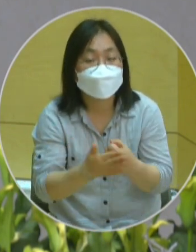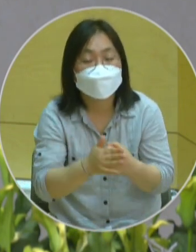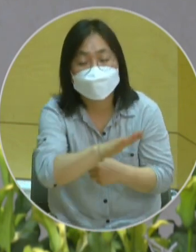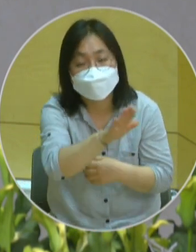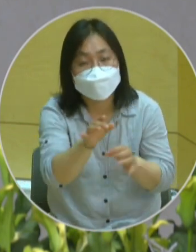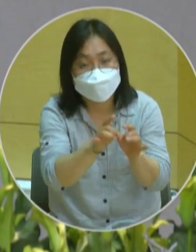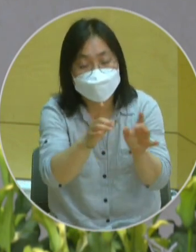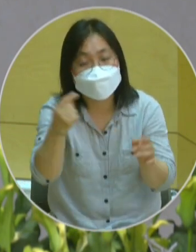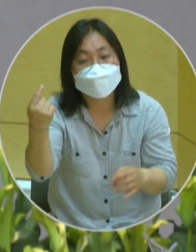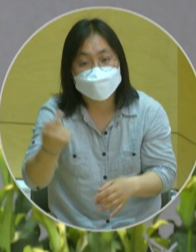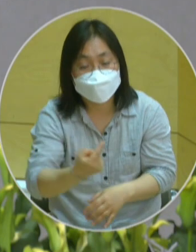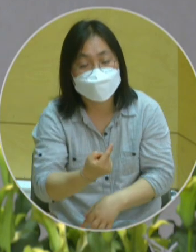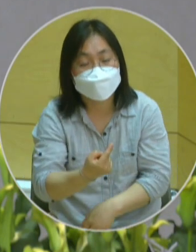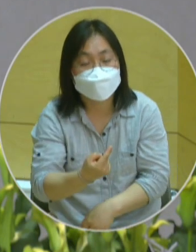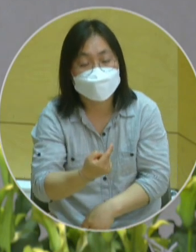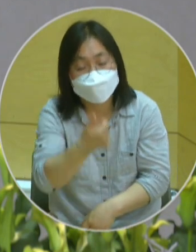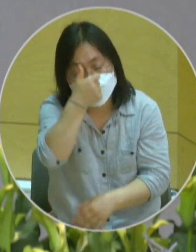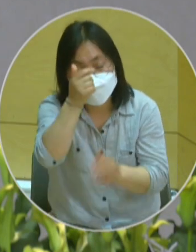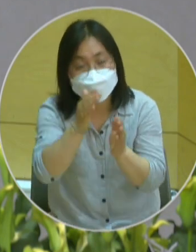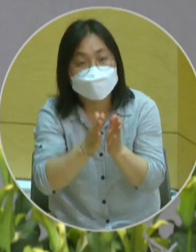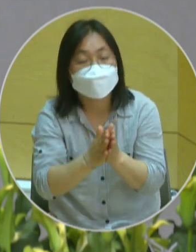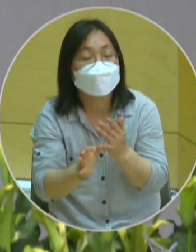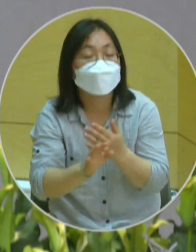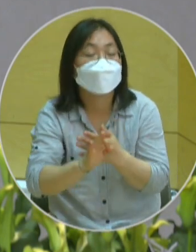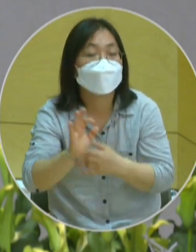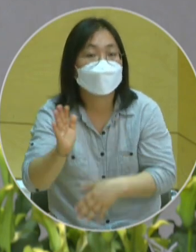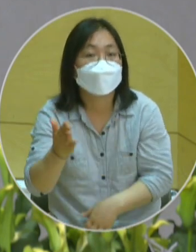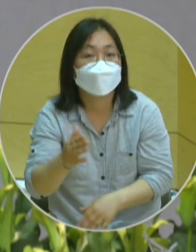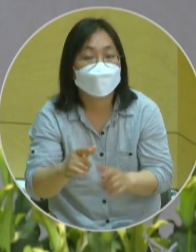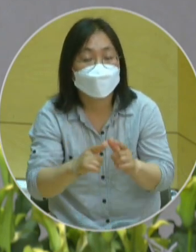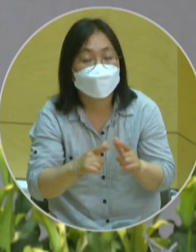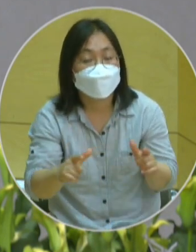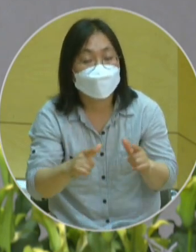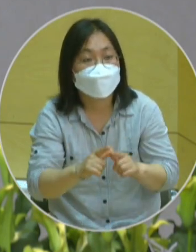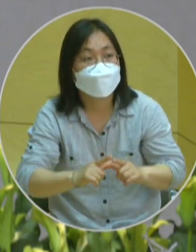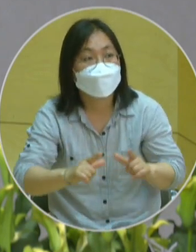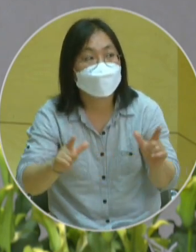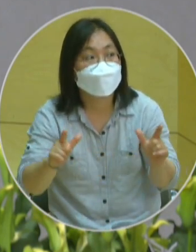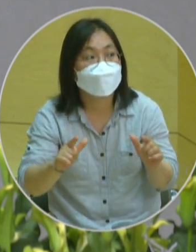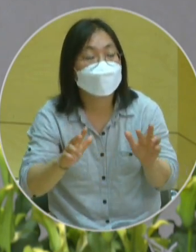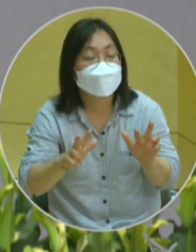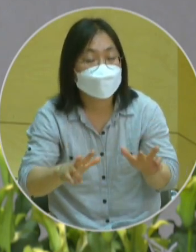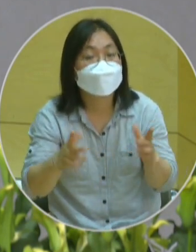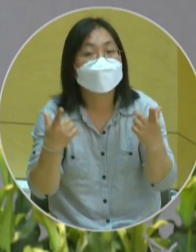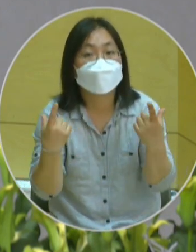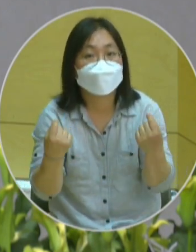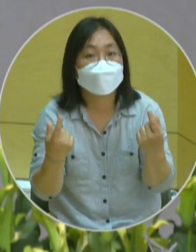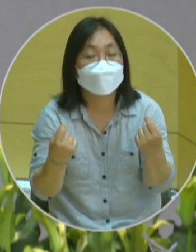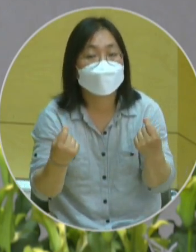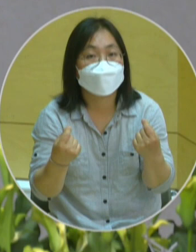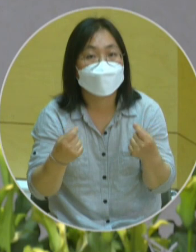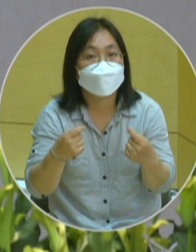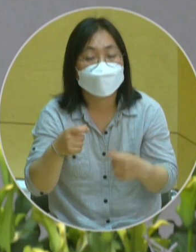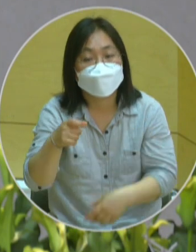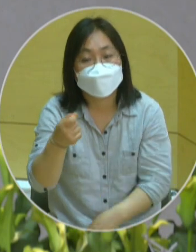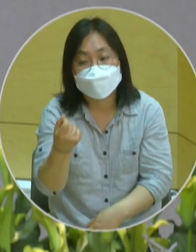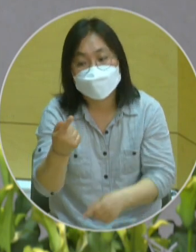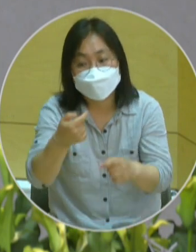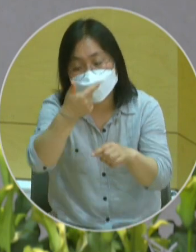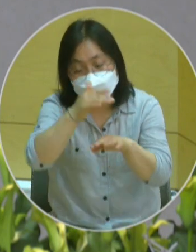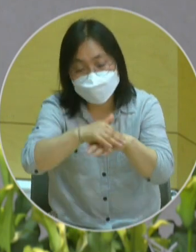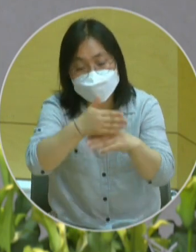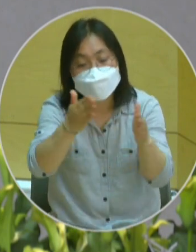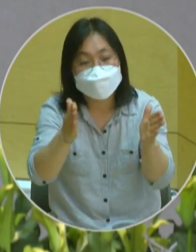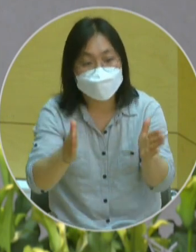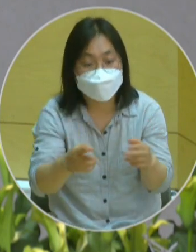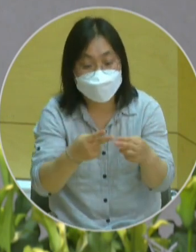여러분이 각자 그때는 본당에서 드리게 되고요. 평일날은 우리가 지금 릴레이 기도하는 것처럼 우리가 지금 소예배실에서